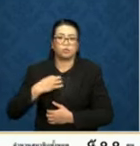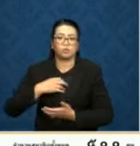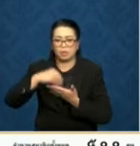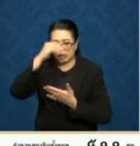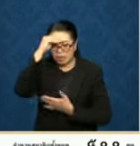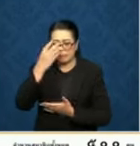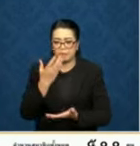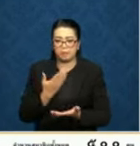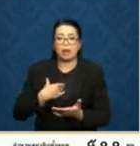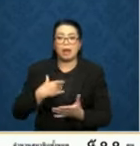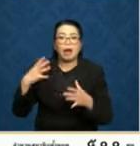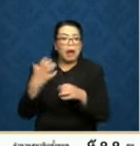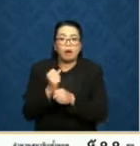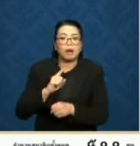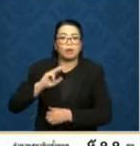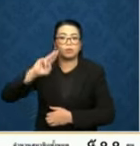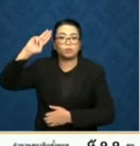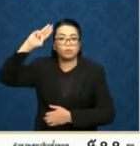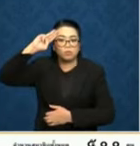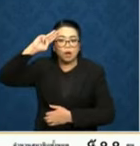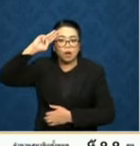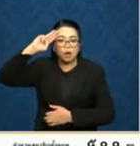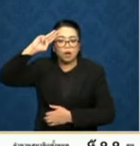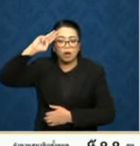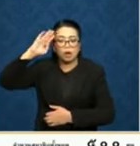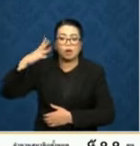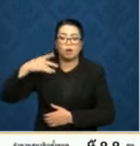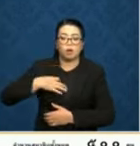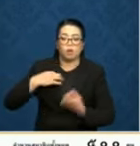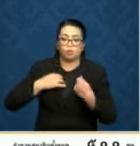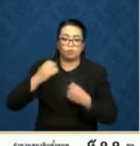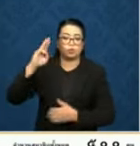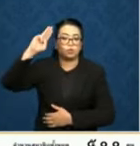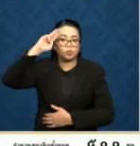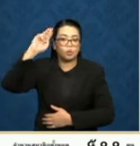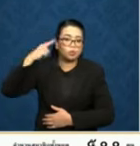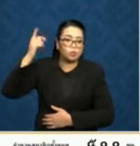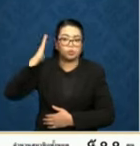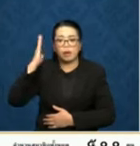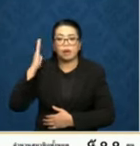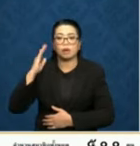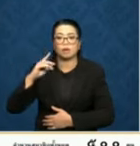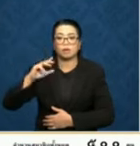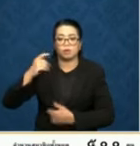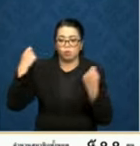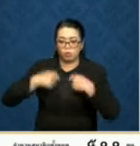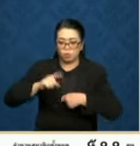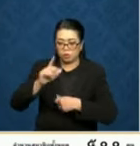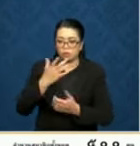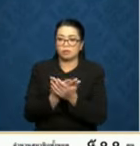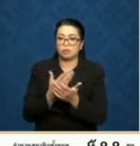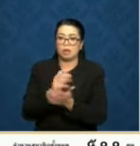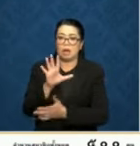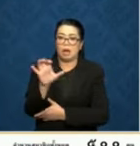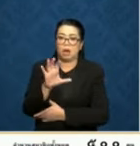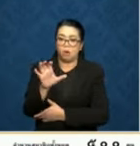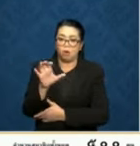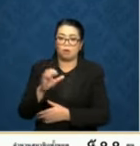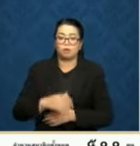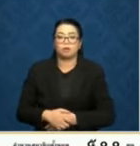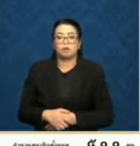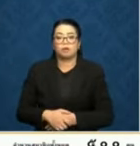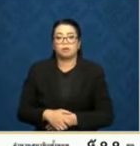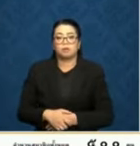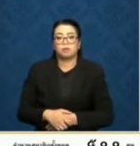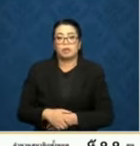จะเอายไรกชุลกเสือ?ชุนâกเรีนครั กระทวงศึกษาอุหนุ อยู่ทเฉลยประมาณ 500 ก่บาทซื้อชุนâเรีนชุนึไม่พอ